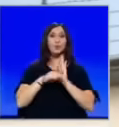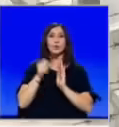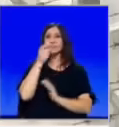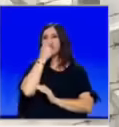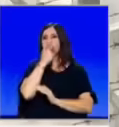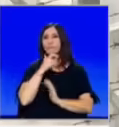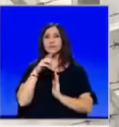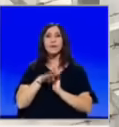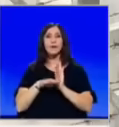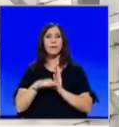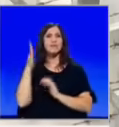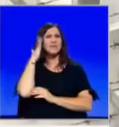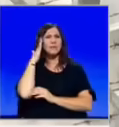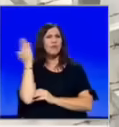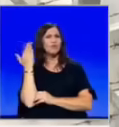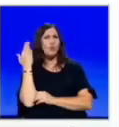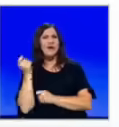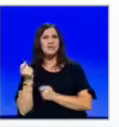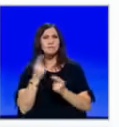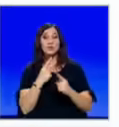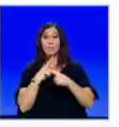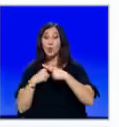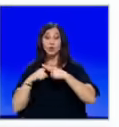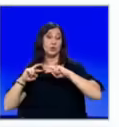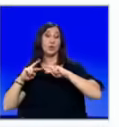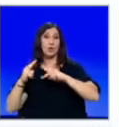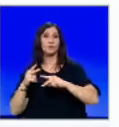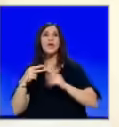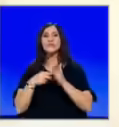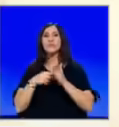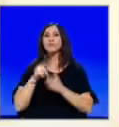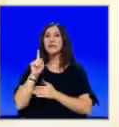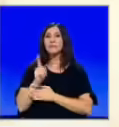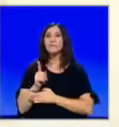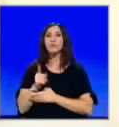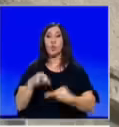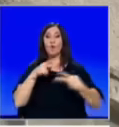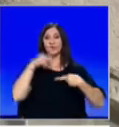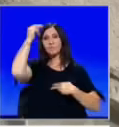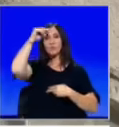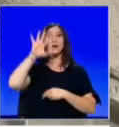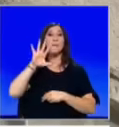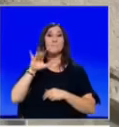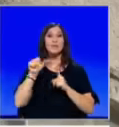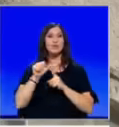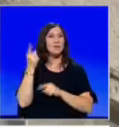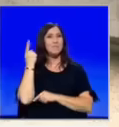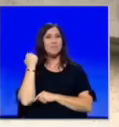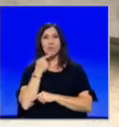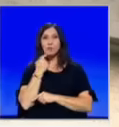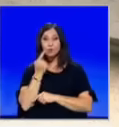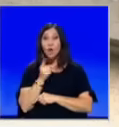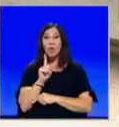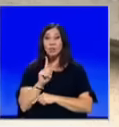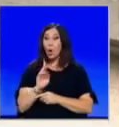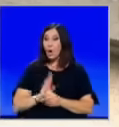Дъблинския регламент. Страната ни тогава изпраща положителен отговор. Сириецът е трябвало да бъде върнат в България на 5 юни миналата година,